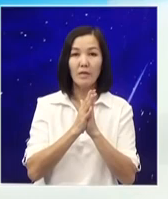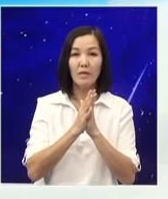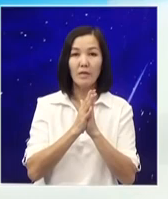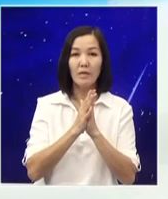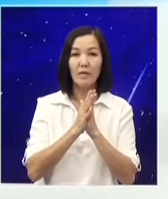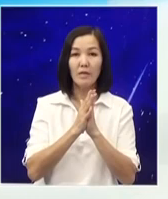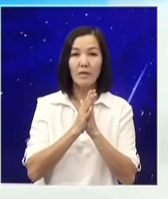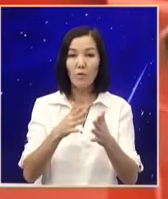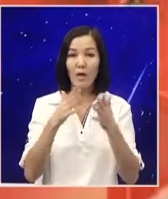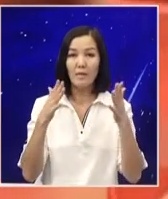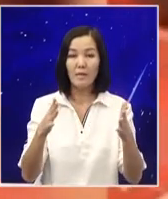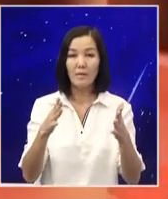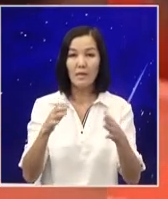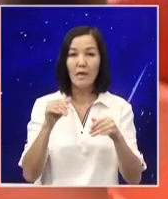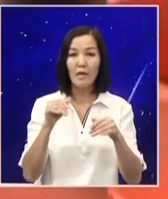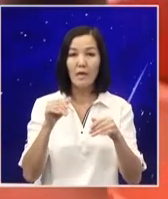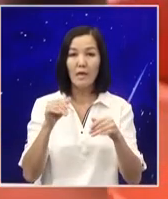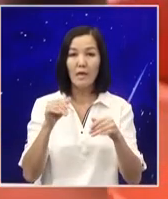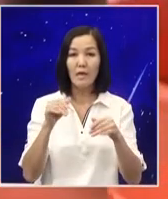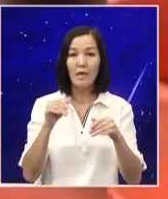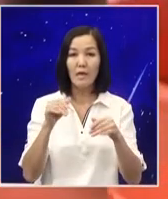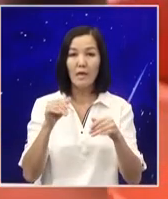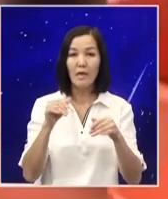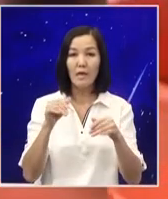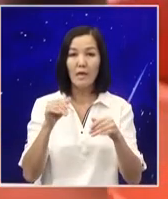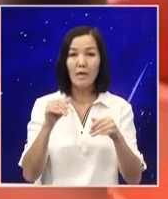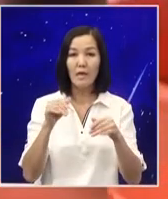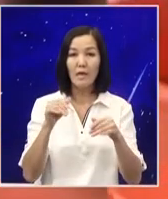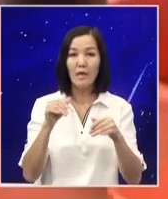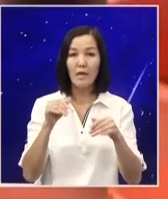кейіпке оймақ туралы шешім қабылды.